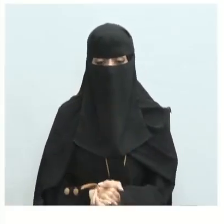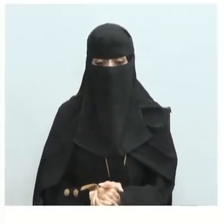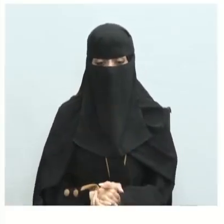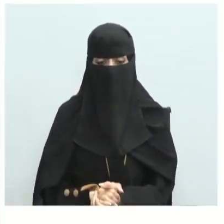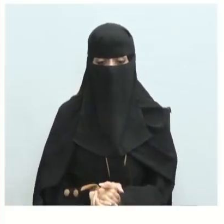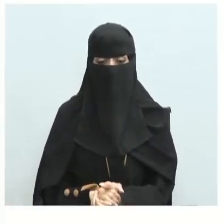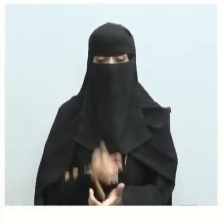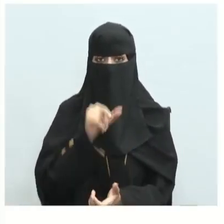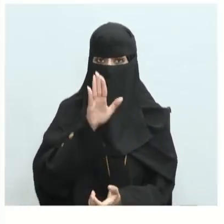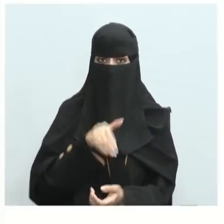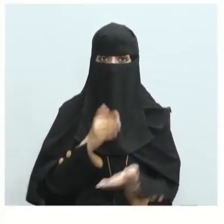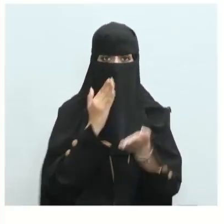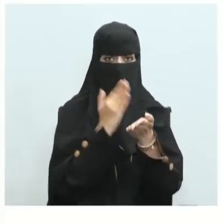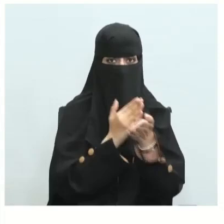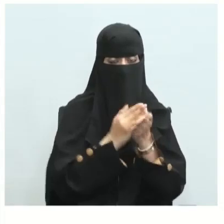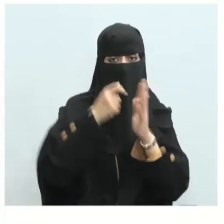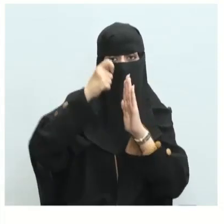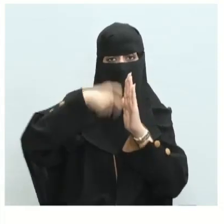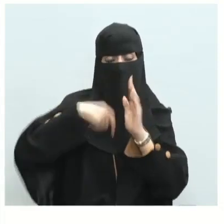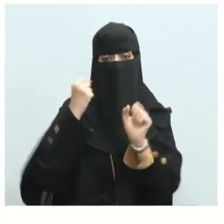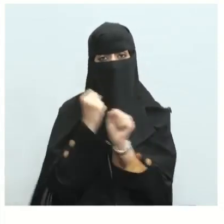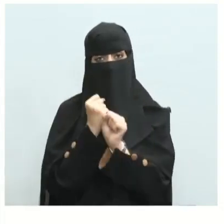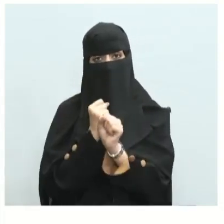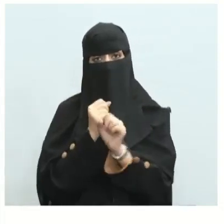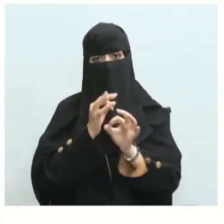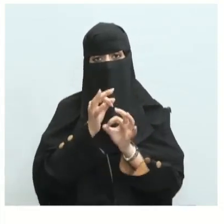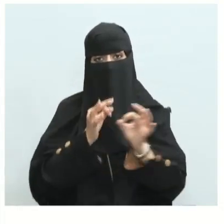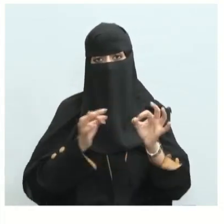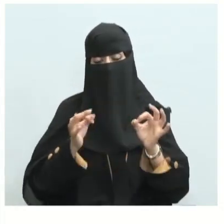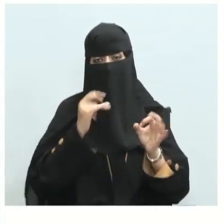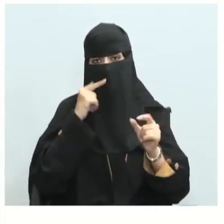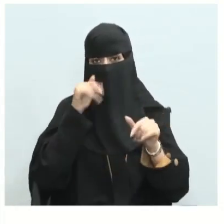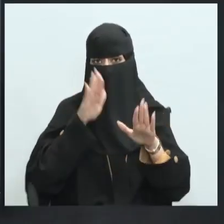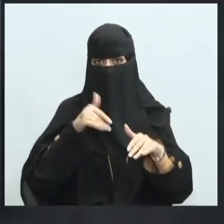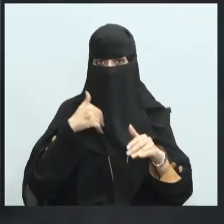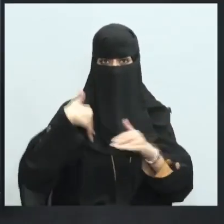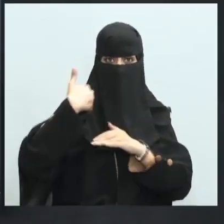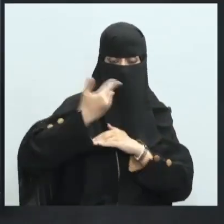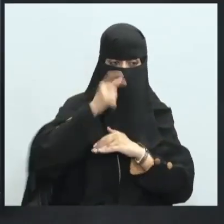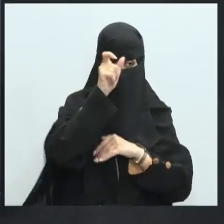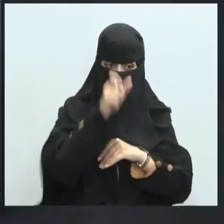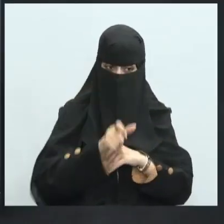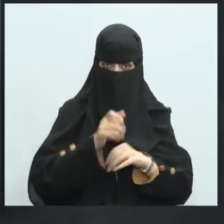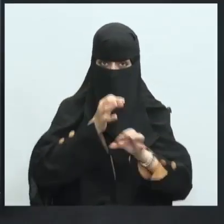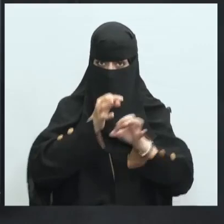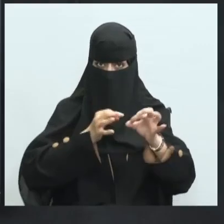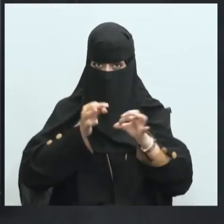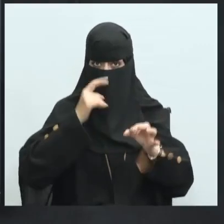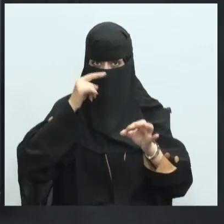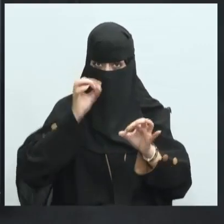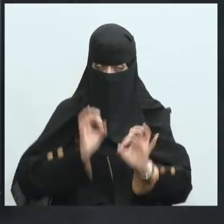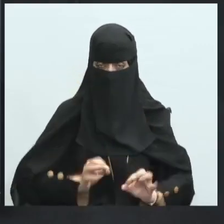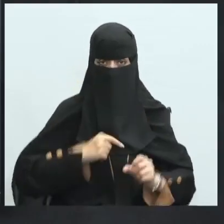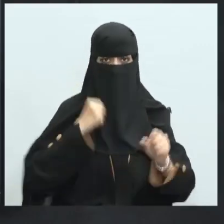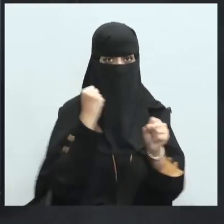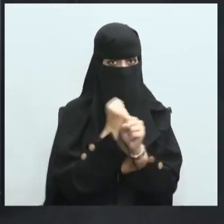ثانيا رخصه الاعتماد المهني للمهندسين حتى يزاول المهندس مهنه ما